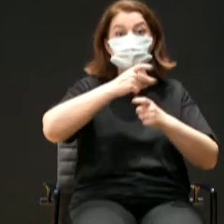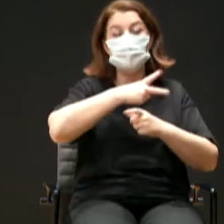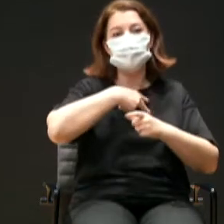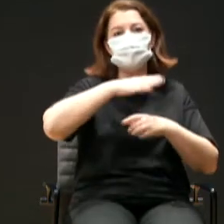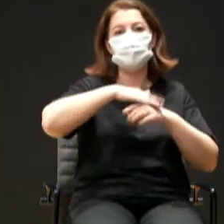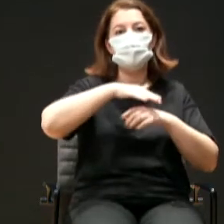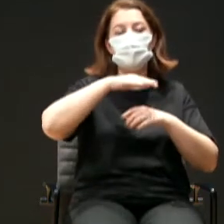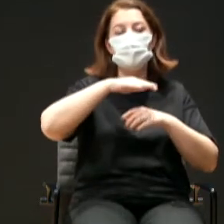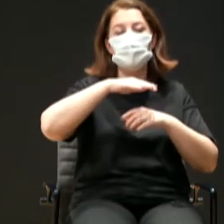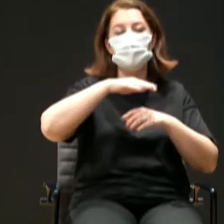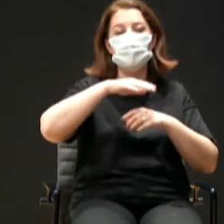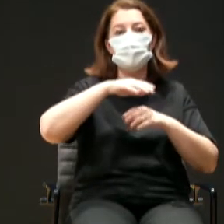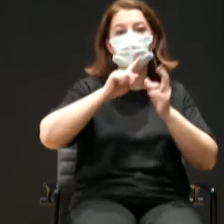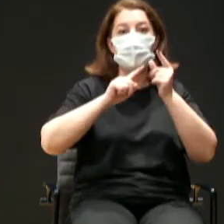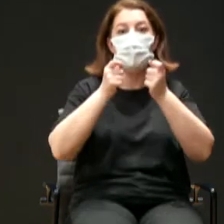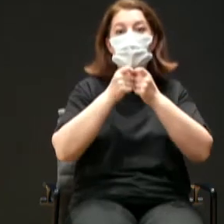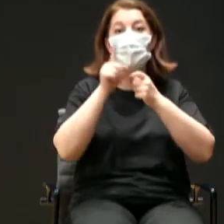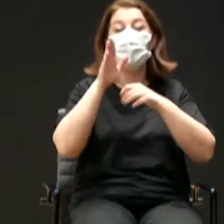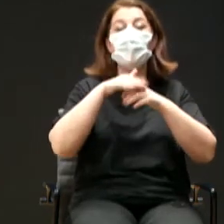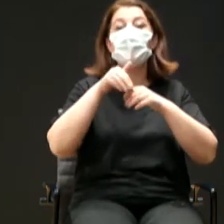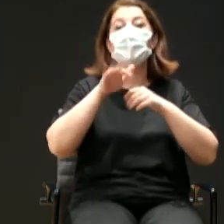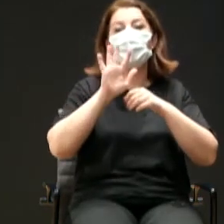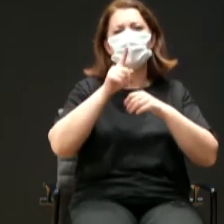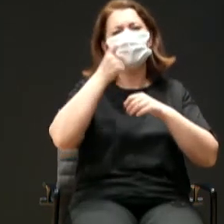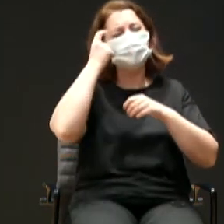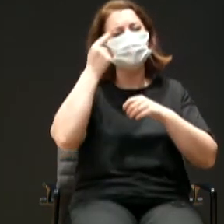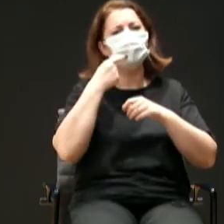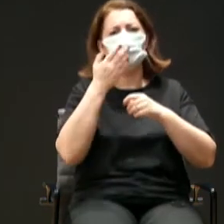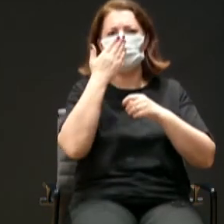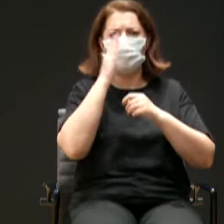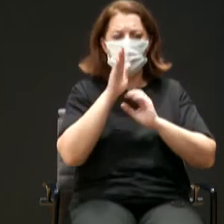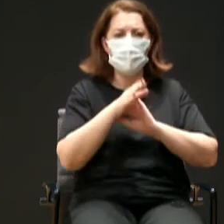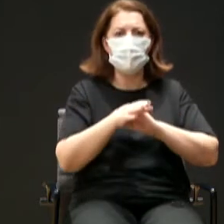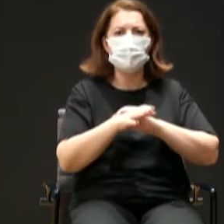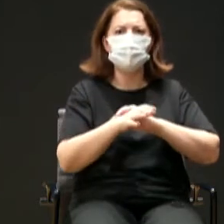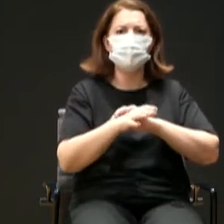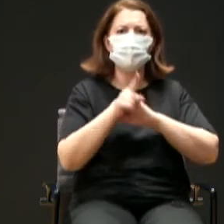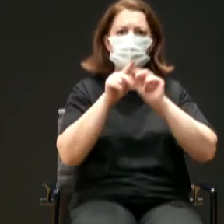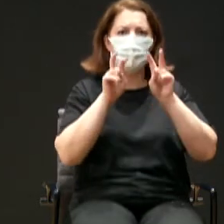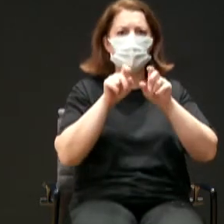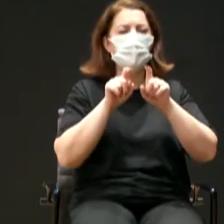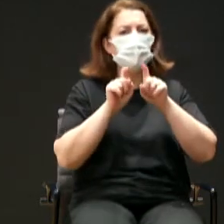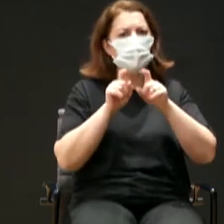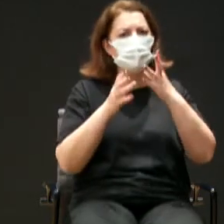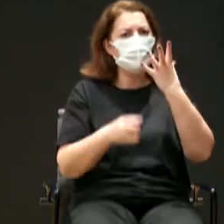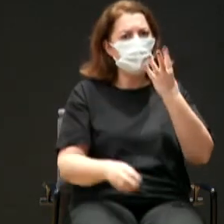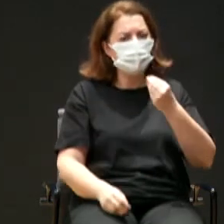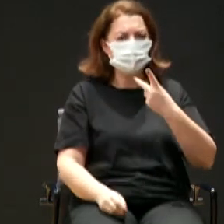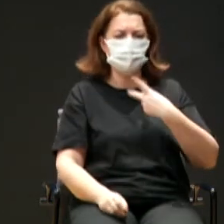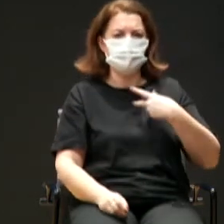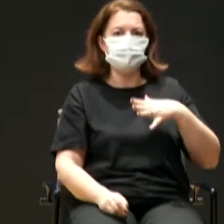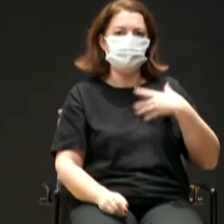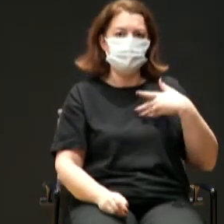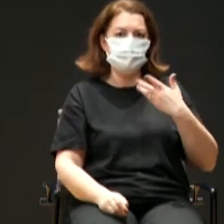Bey, eleştiride bulunabilirsiniz, en doğal hakkınız. Ki konuyu takip etmeniz, yakından takip ediyor olmanız da bizi